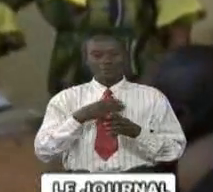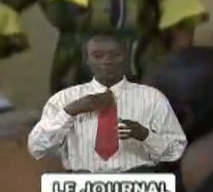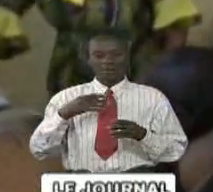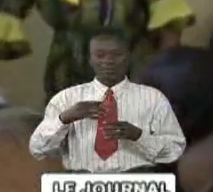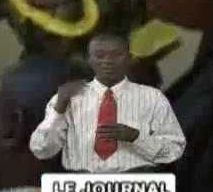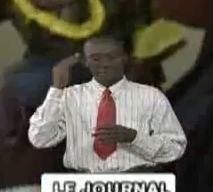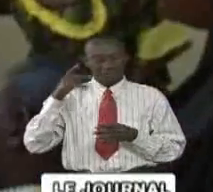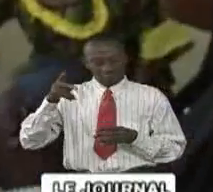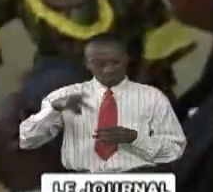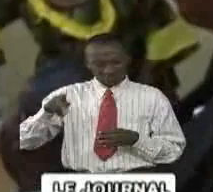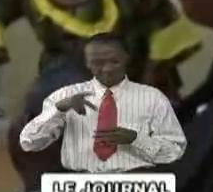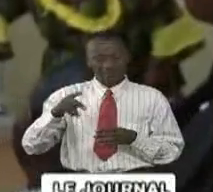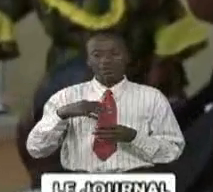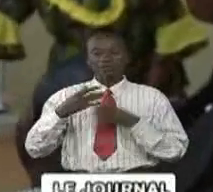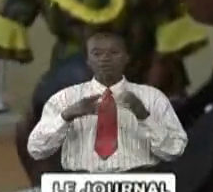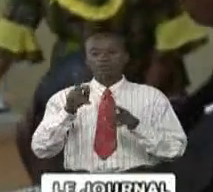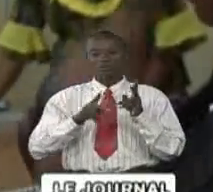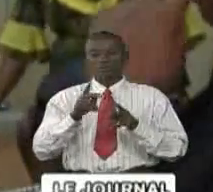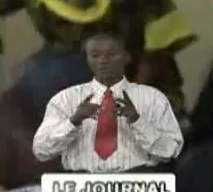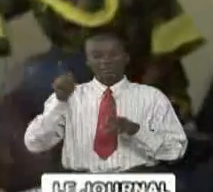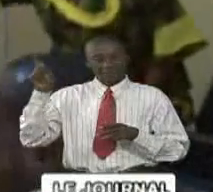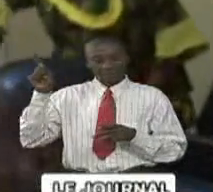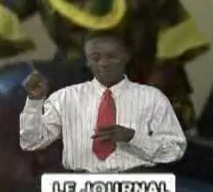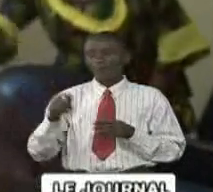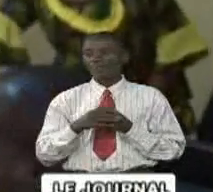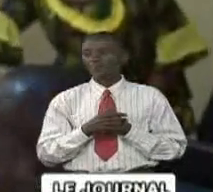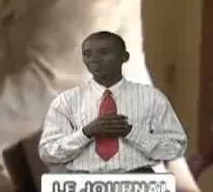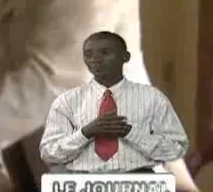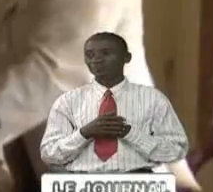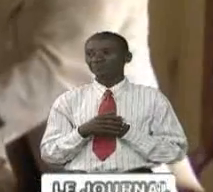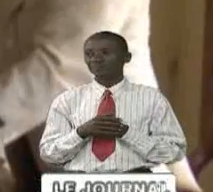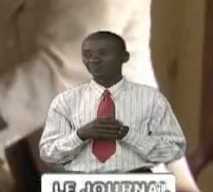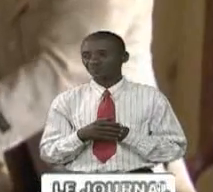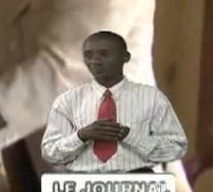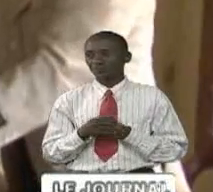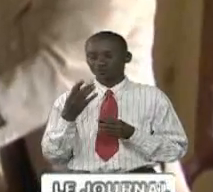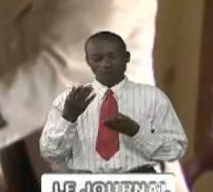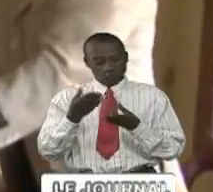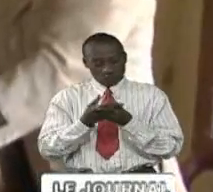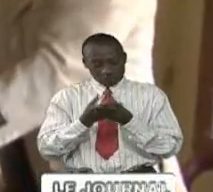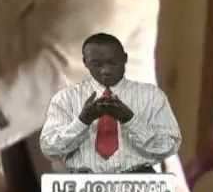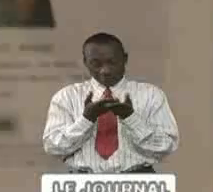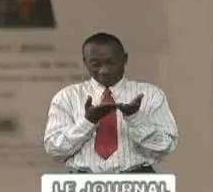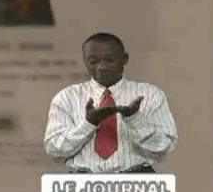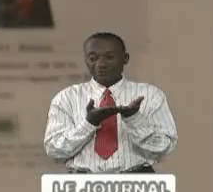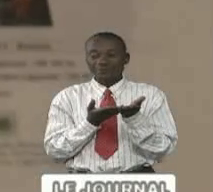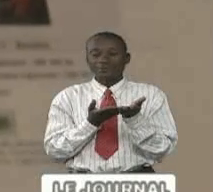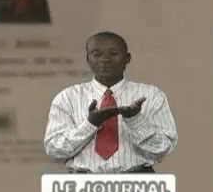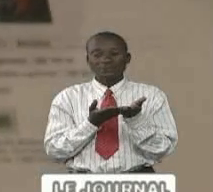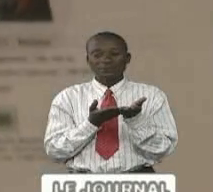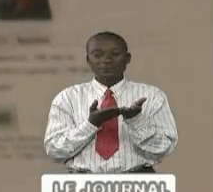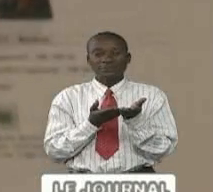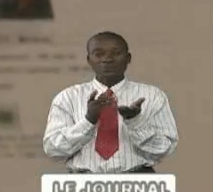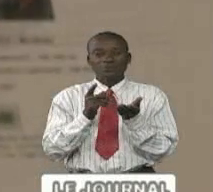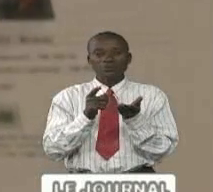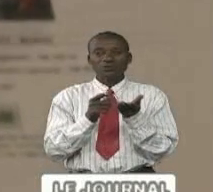affaires foncières, représentante de l'autorité provinciale du Bandundu. Ces documents réalisés ont le mérite d'avoir